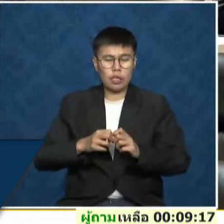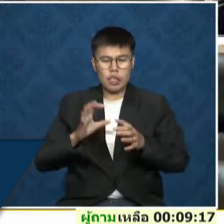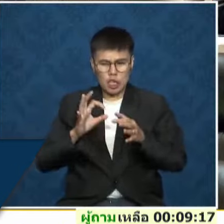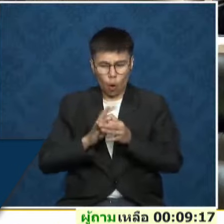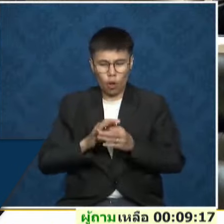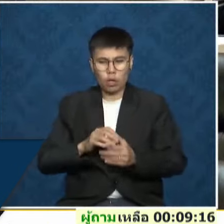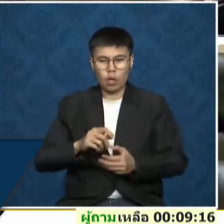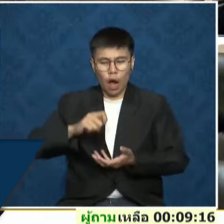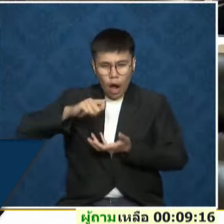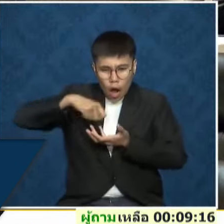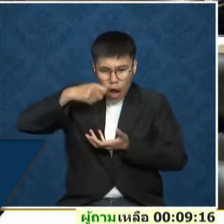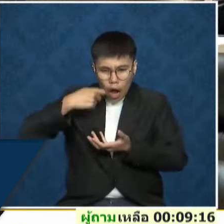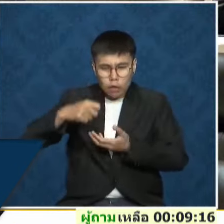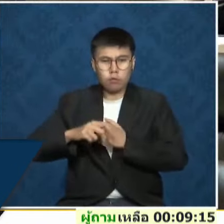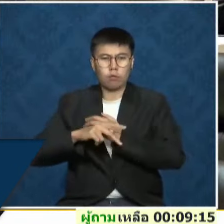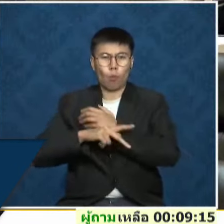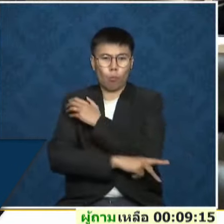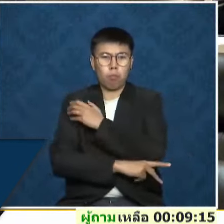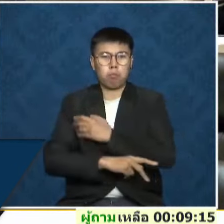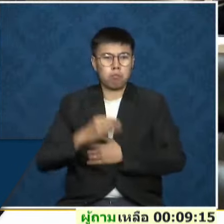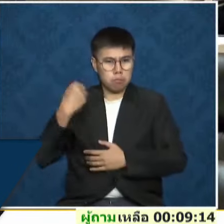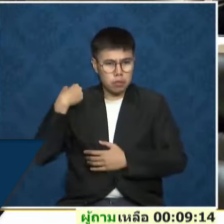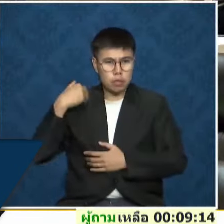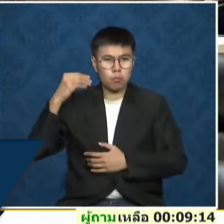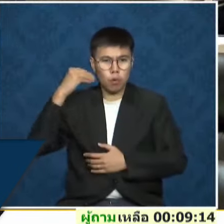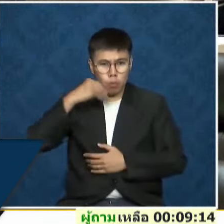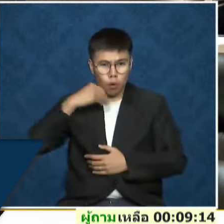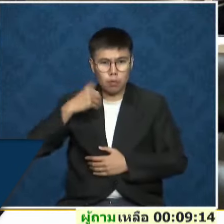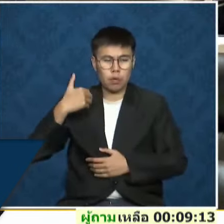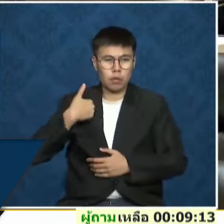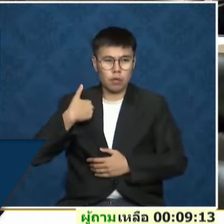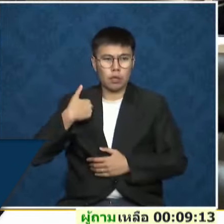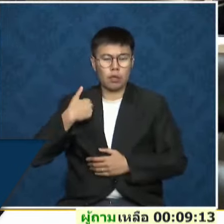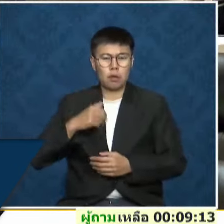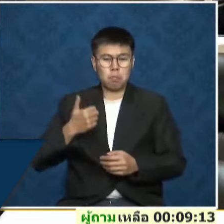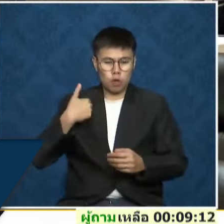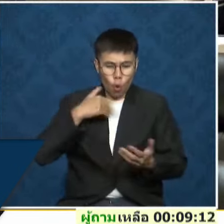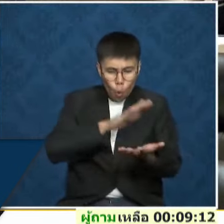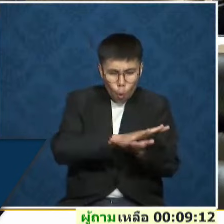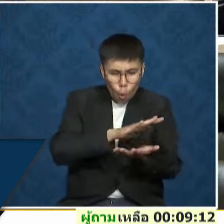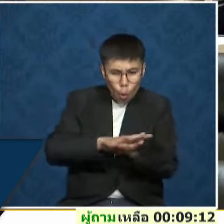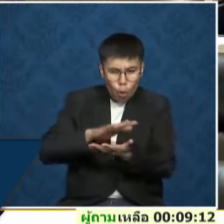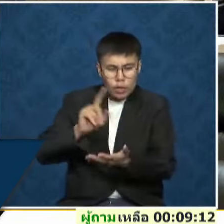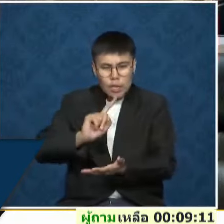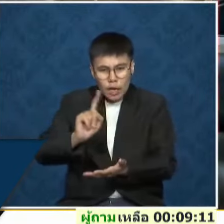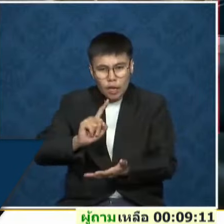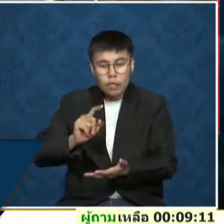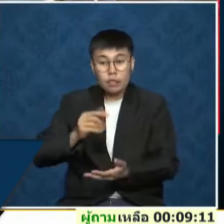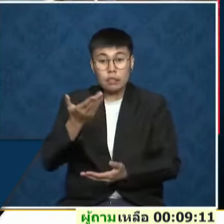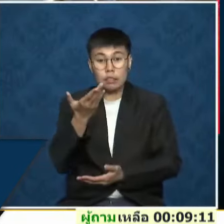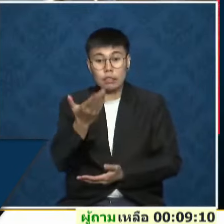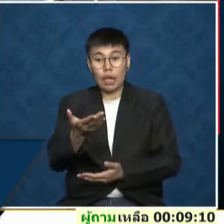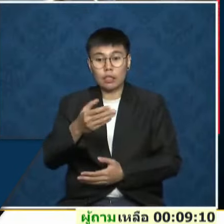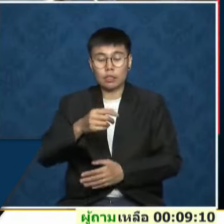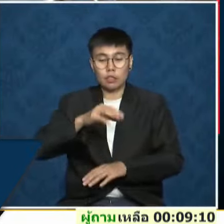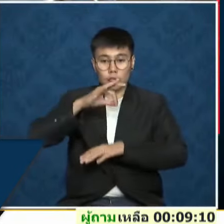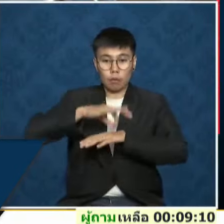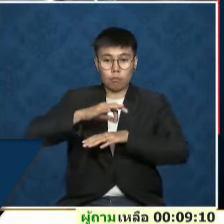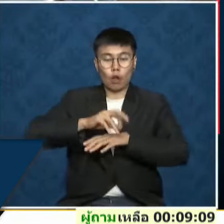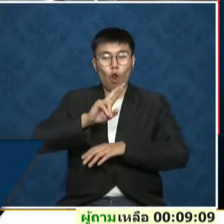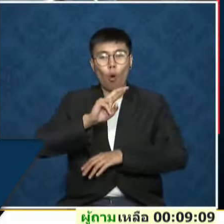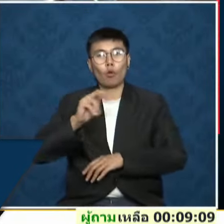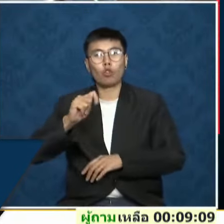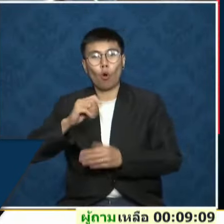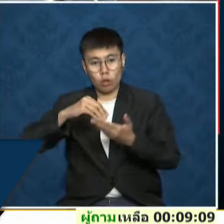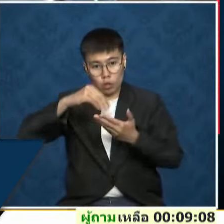ารท่านทราบบ้างไหมคะว่ามีเหตุการณ์เช่นนี้เกิดขึ้นกี่โรงเรียนและตั้งแต่ท่านมาดำรงตำแหน่งรัฐมนตรีท่าน